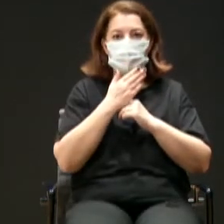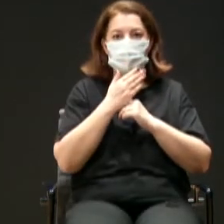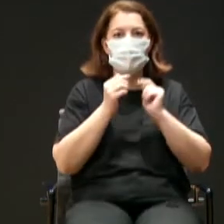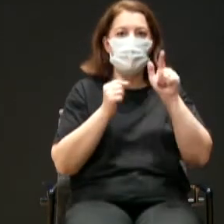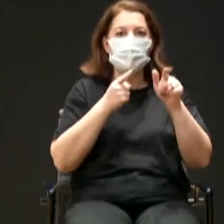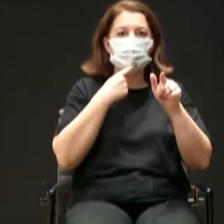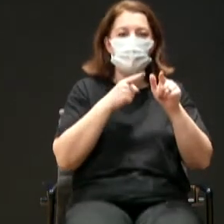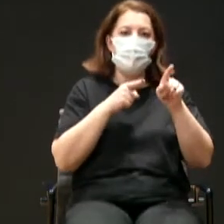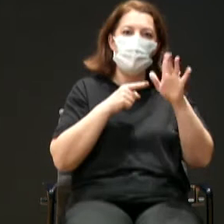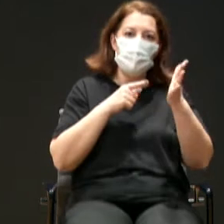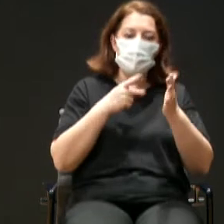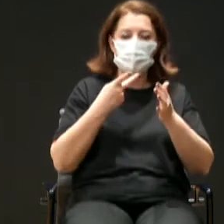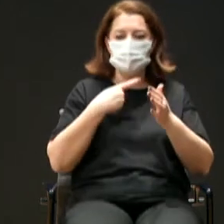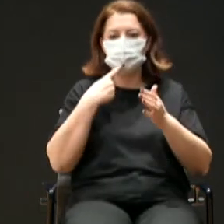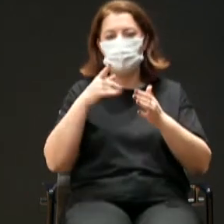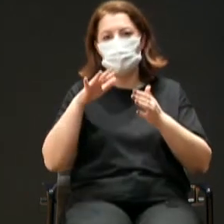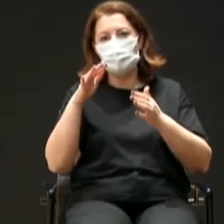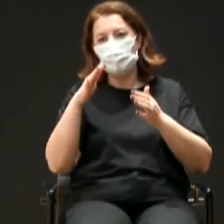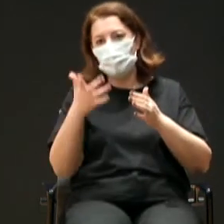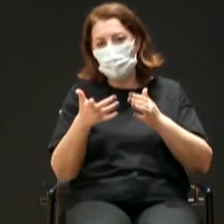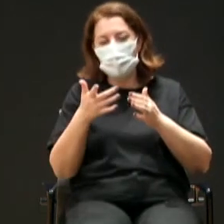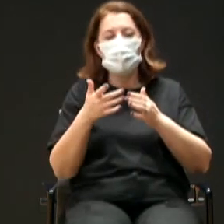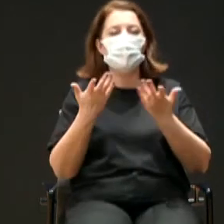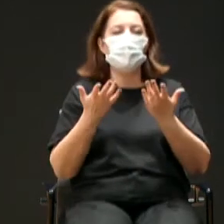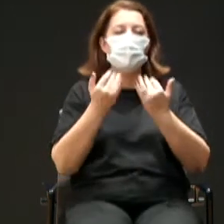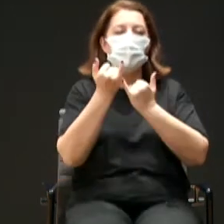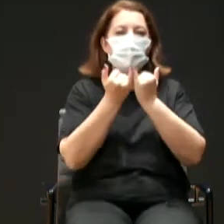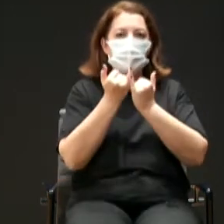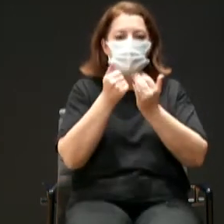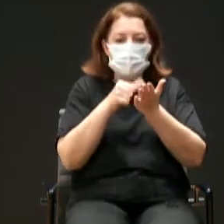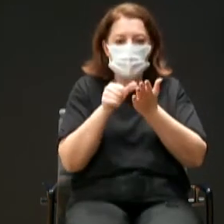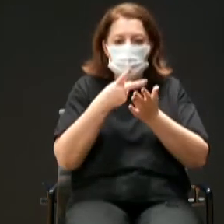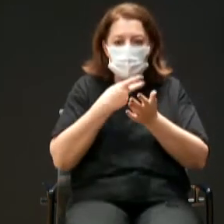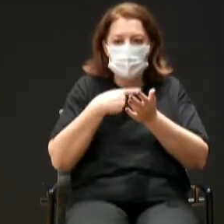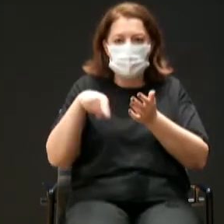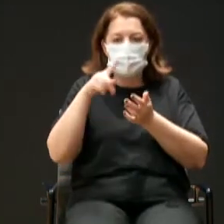diyorlar ki böyle, biz diyoruz ki şöyle. Yahu kardeşim, tarihi beraber yaşadık.